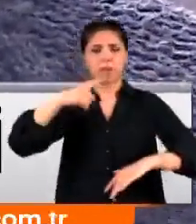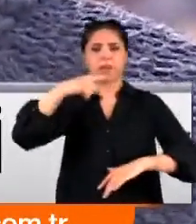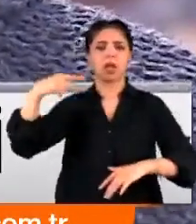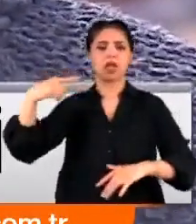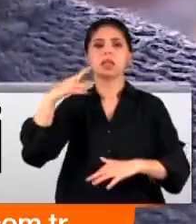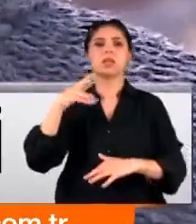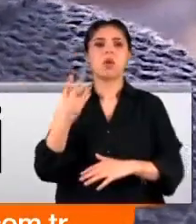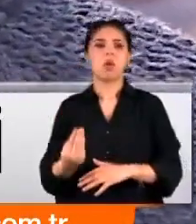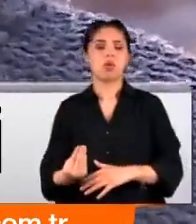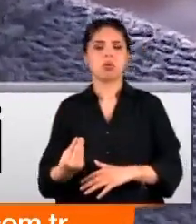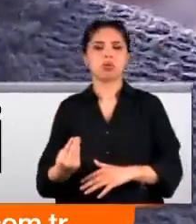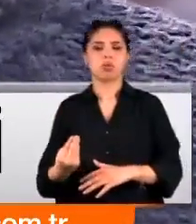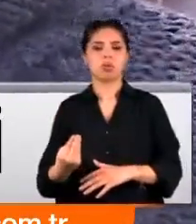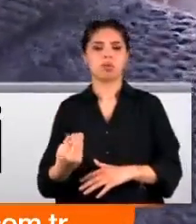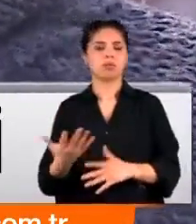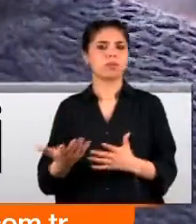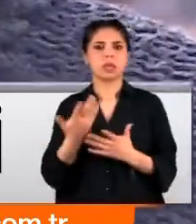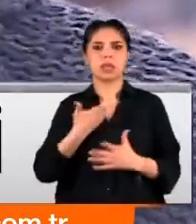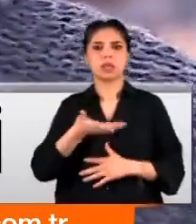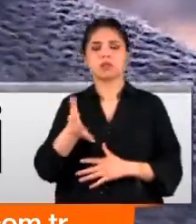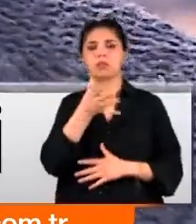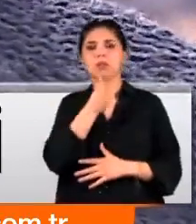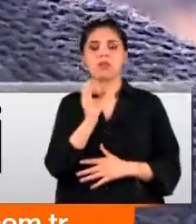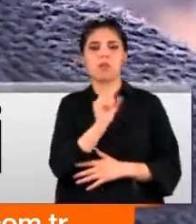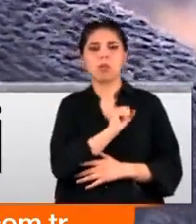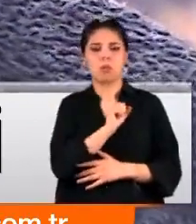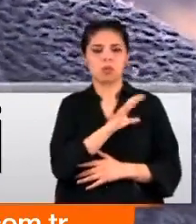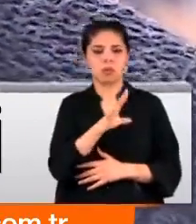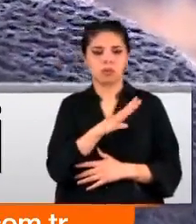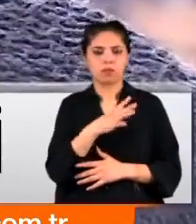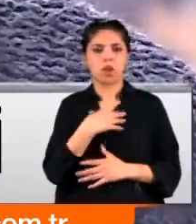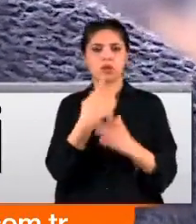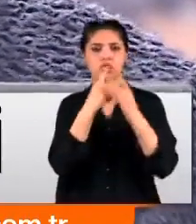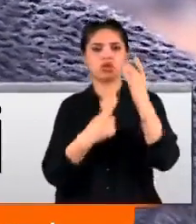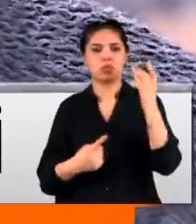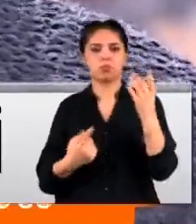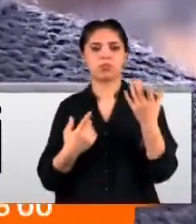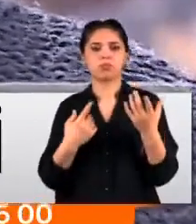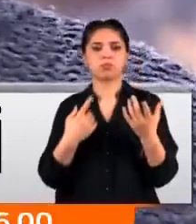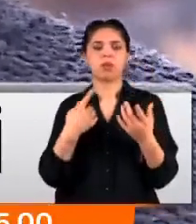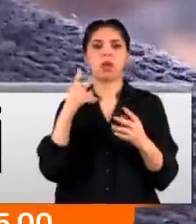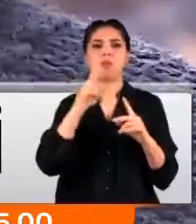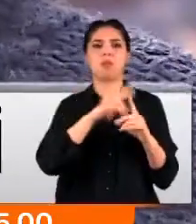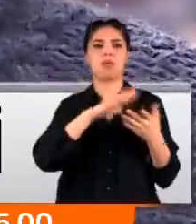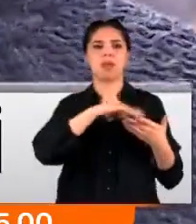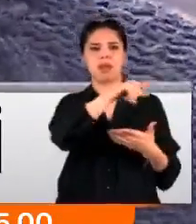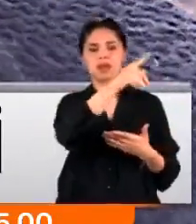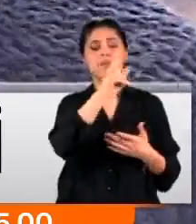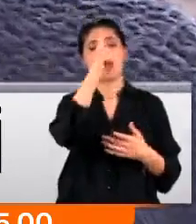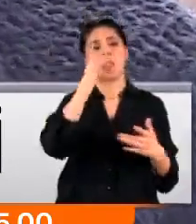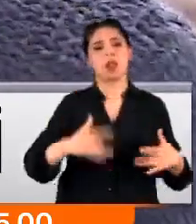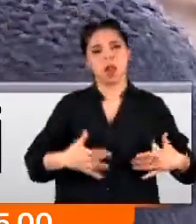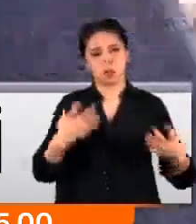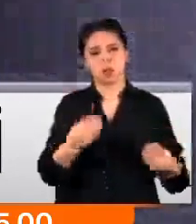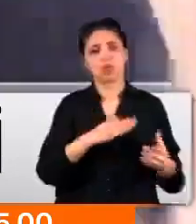yetişeceksin. Sonra hemen koştum. Aynen, nasıl çıkacağımı bilmiyorum o korkudan. Çırılçıplak bir tane polis arkadaşımız, Allah razı olsun,